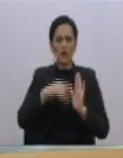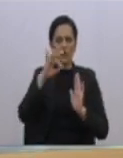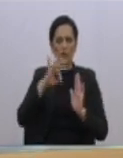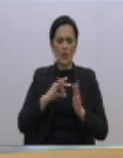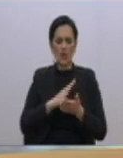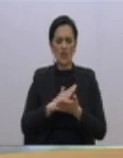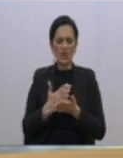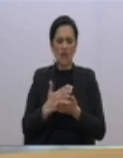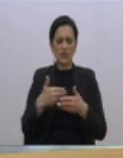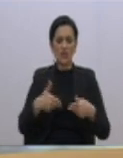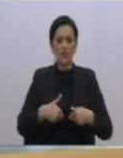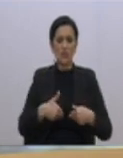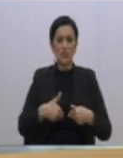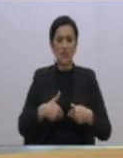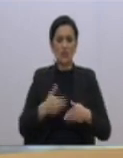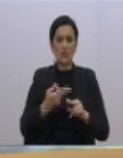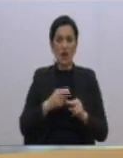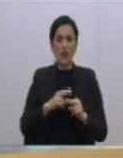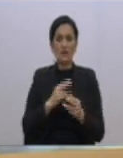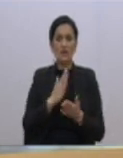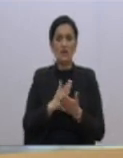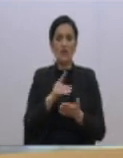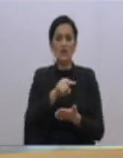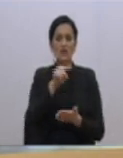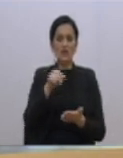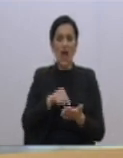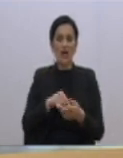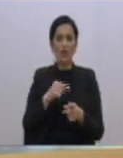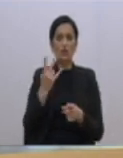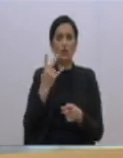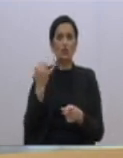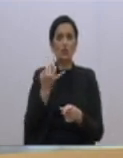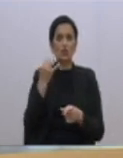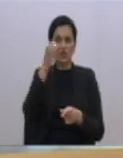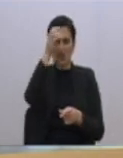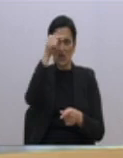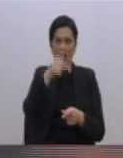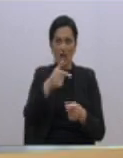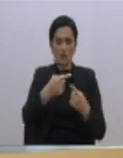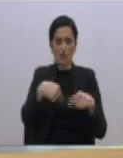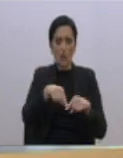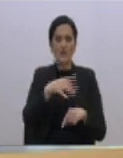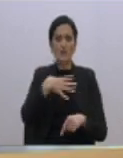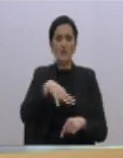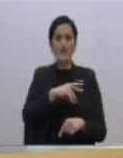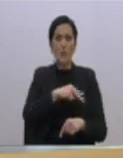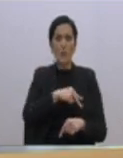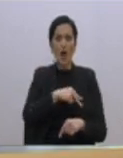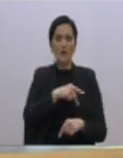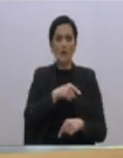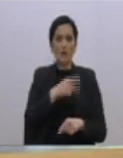ნაწილობრივ შიმშილს. ეს არის ის საკითხი, რომელიც უნდა აინტერესებდეს განათლების კომიტეტს საქართველოს პარლამენტში და რომელიც